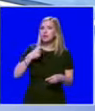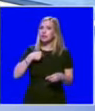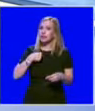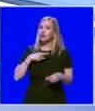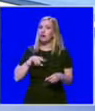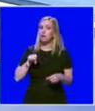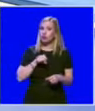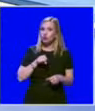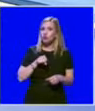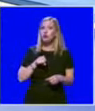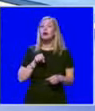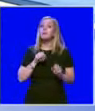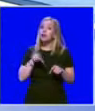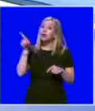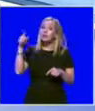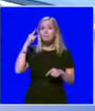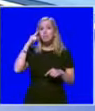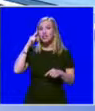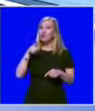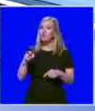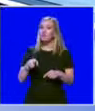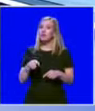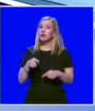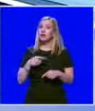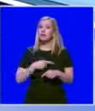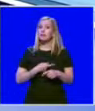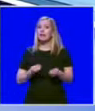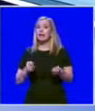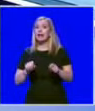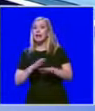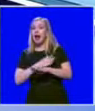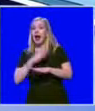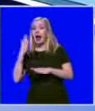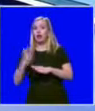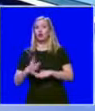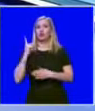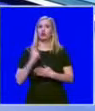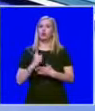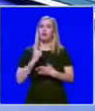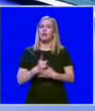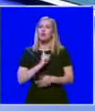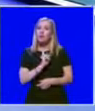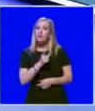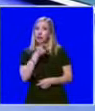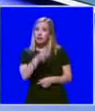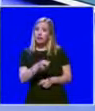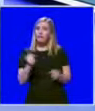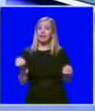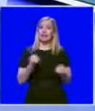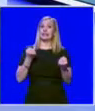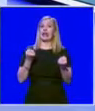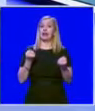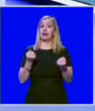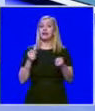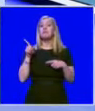това е водещото. Да, те смятат, че пък вие достигате до една крайна степен на настояване. Вие казвате, ги обвинявате тях в истерията, те